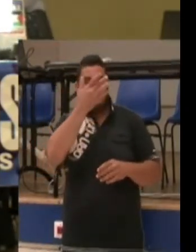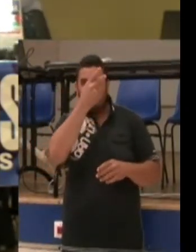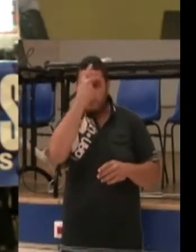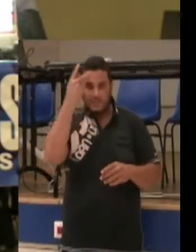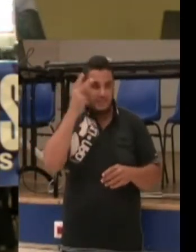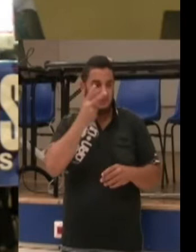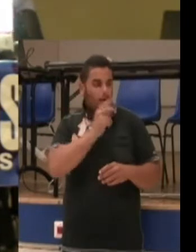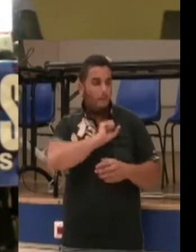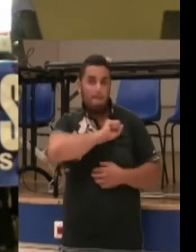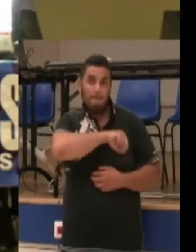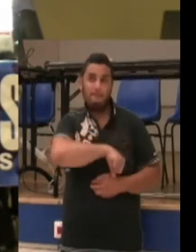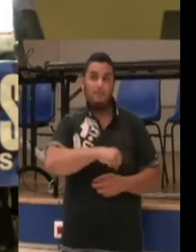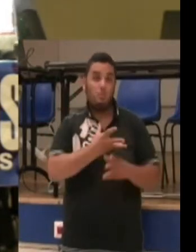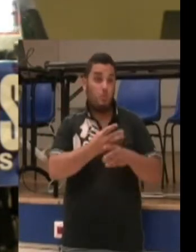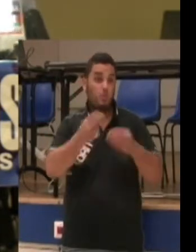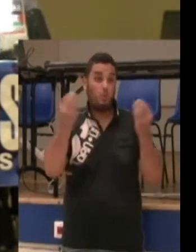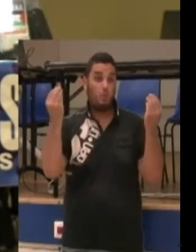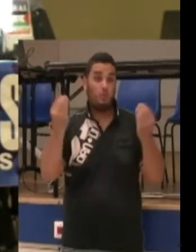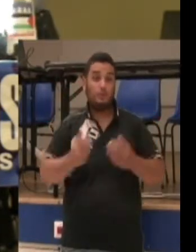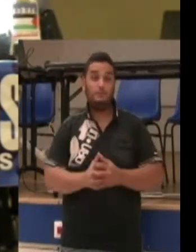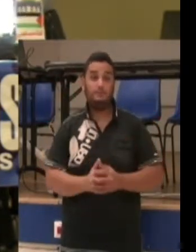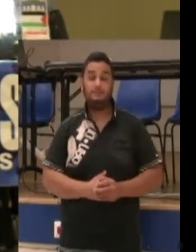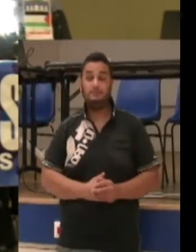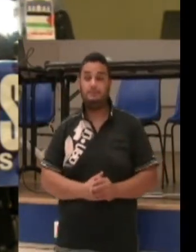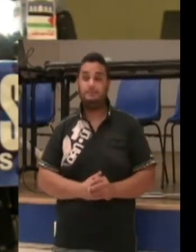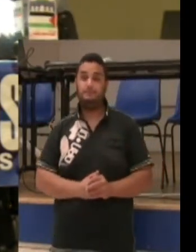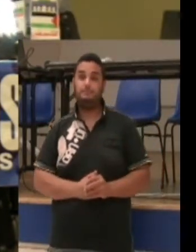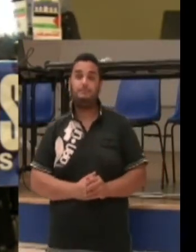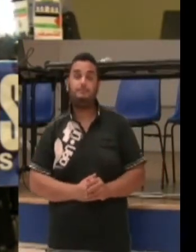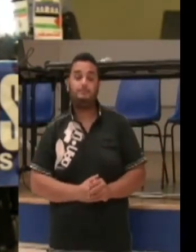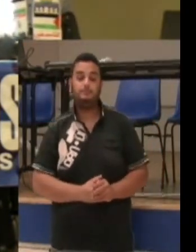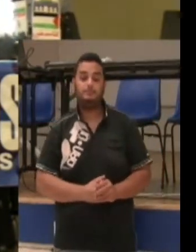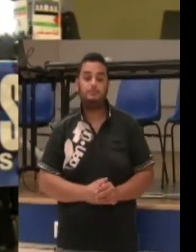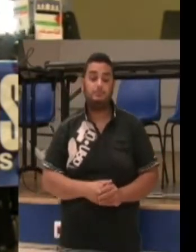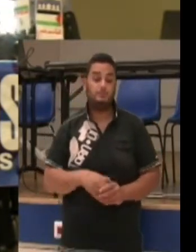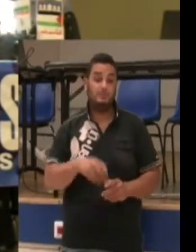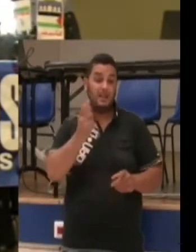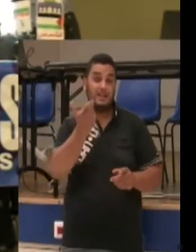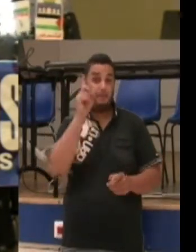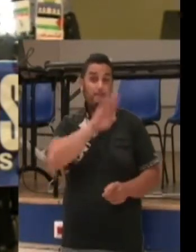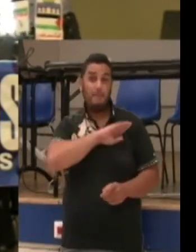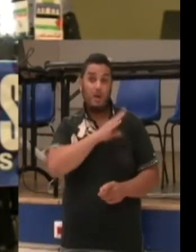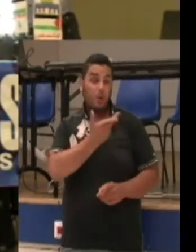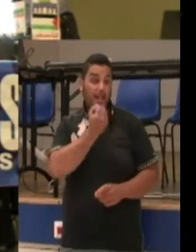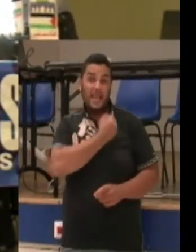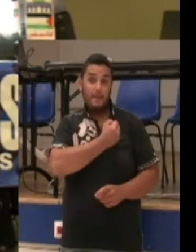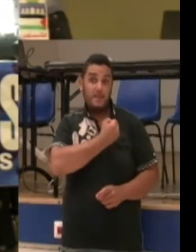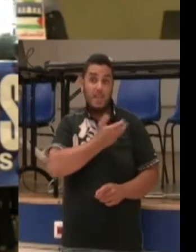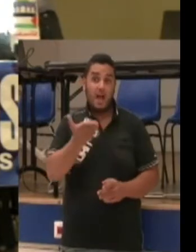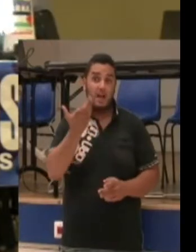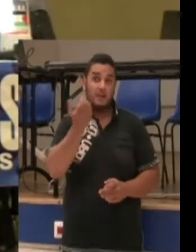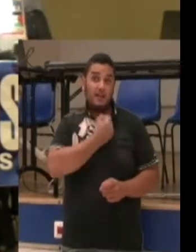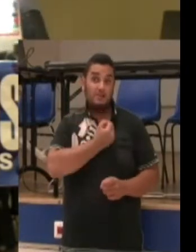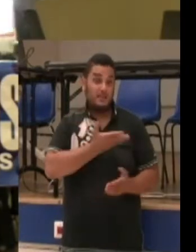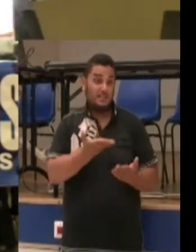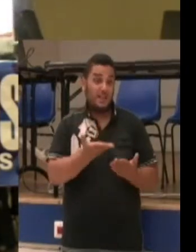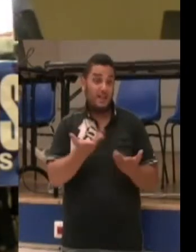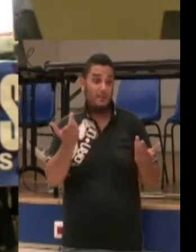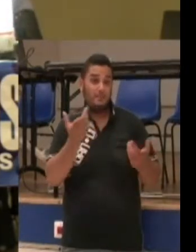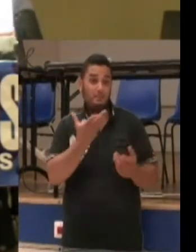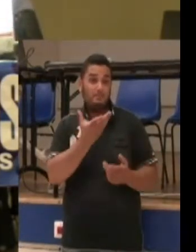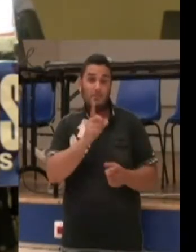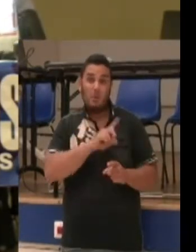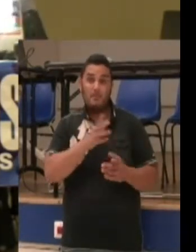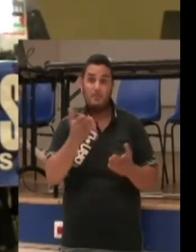le combat de la justice en Palestine. On est derrière les criminels jusqu'à, Inch'Allah, les traduire devant la